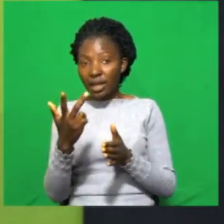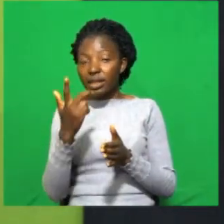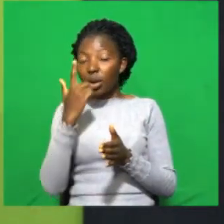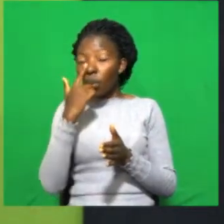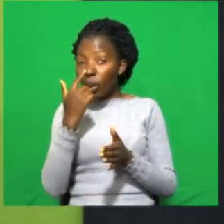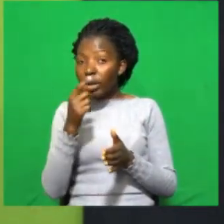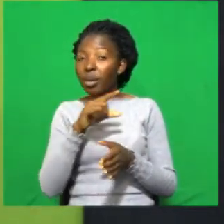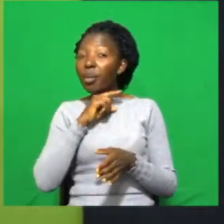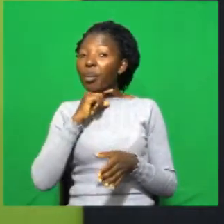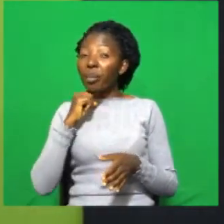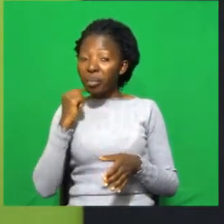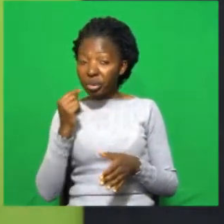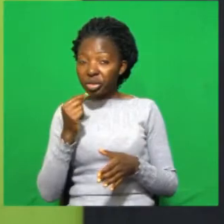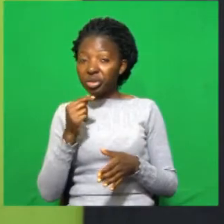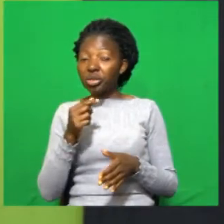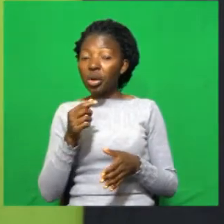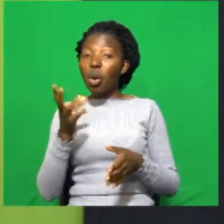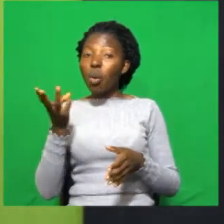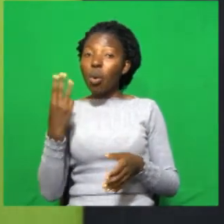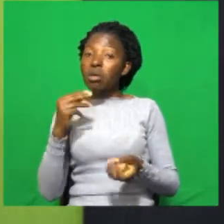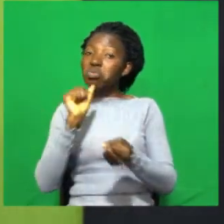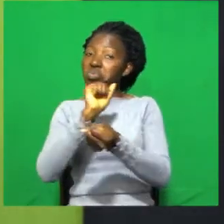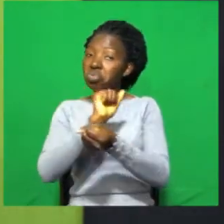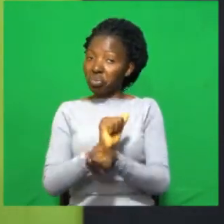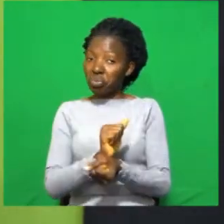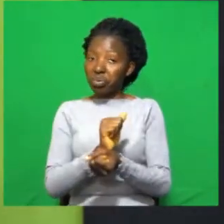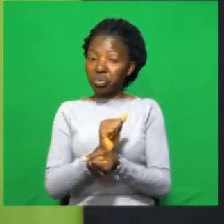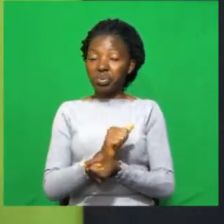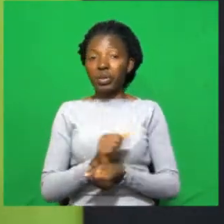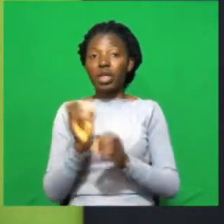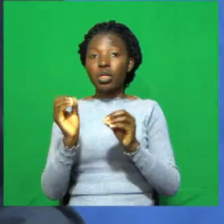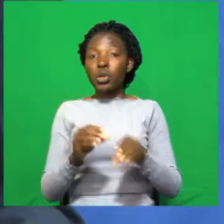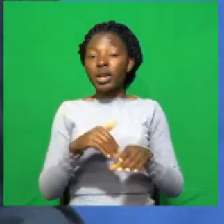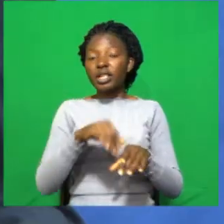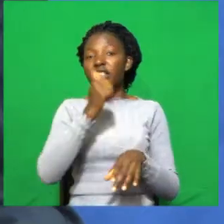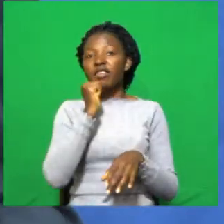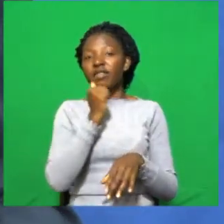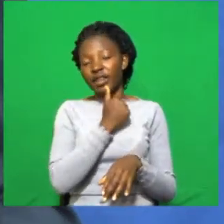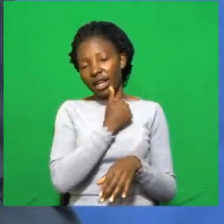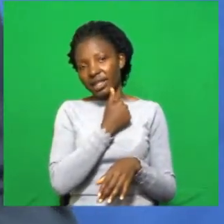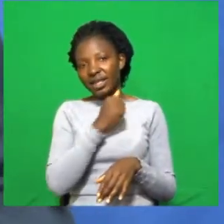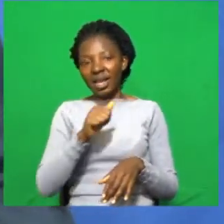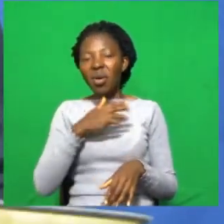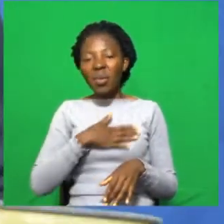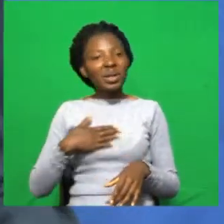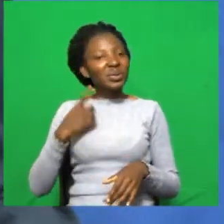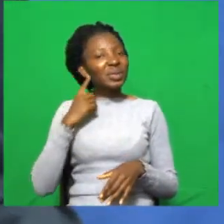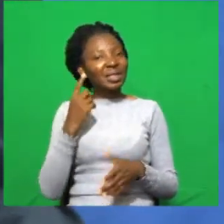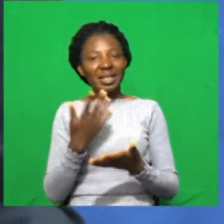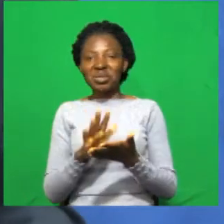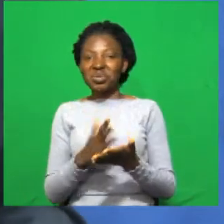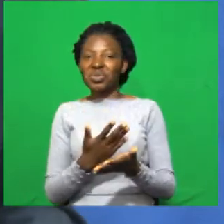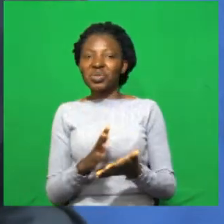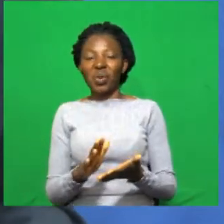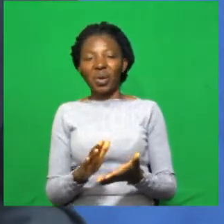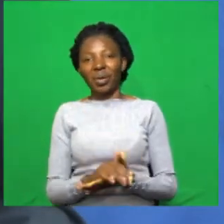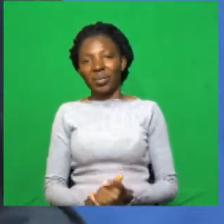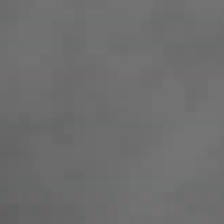wechechi achitorwa kubva kuRome ndobva afira mujeri. Vosara vachiita timbonzwa kambo. Thank you, Pastor.